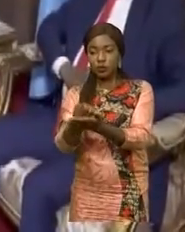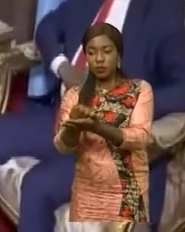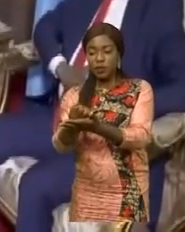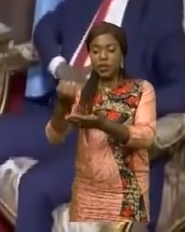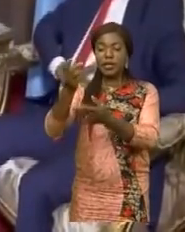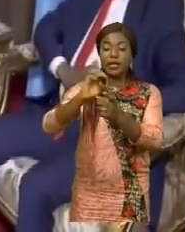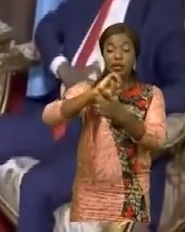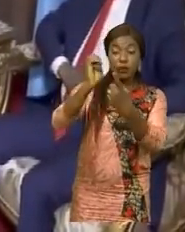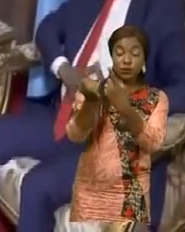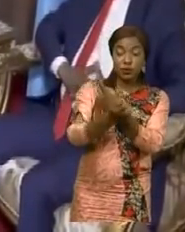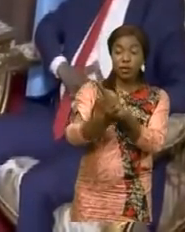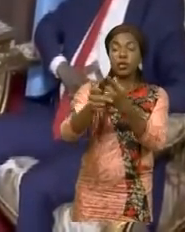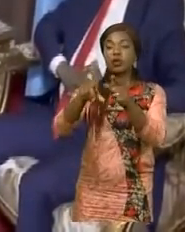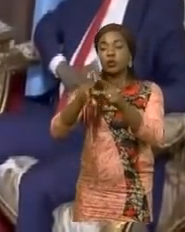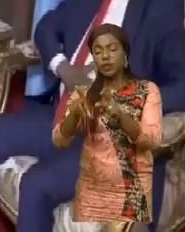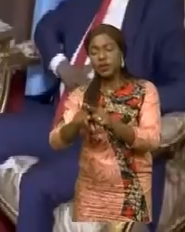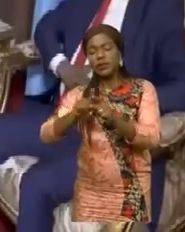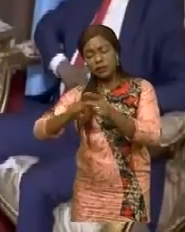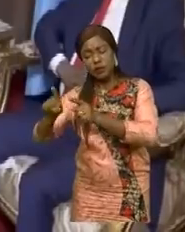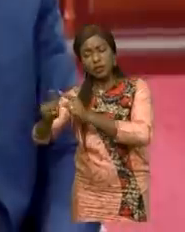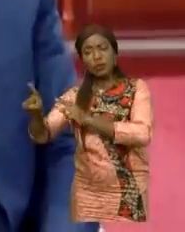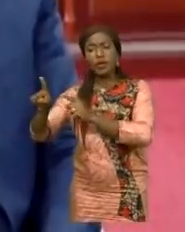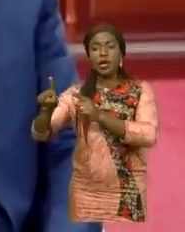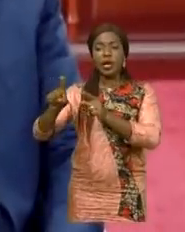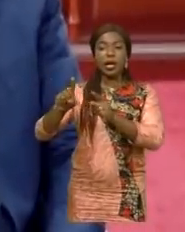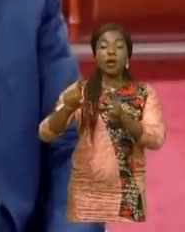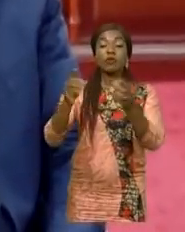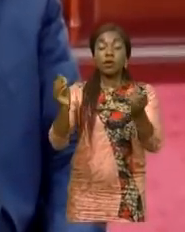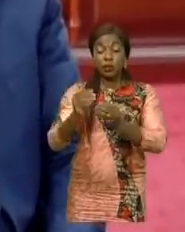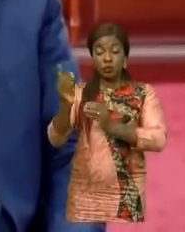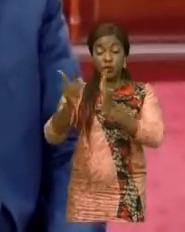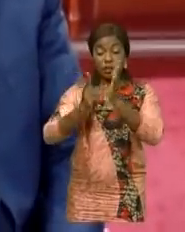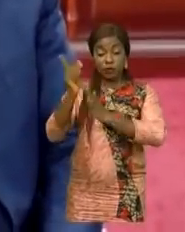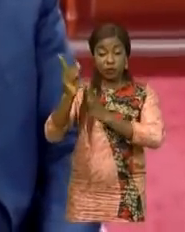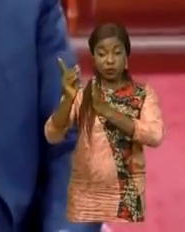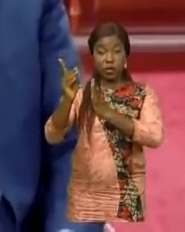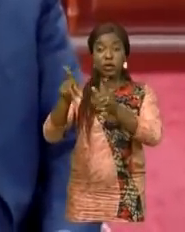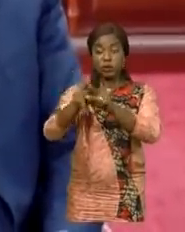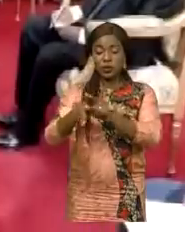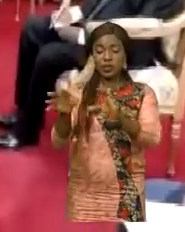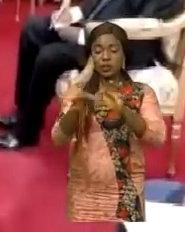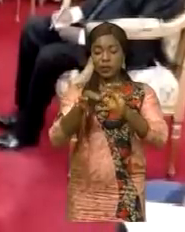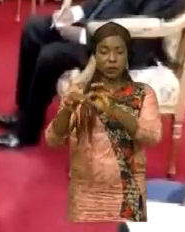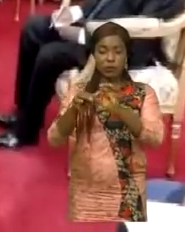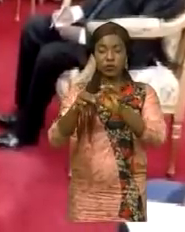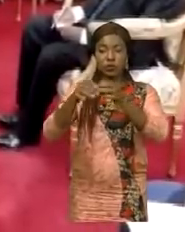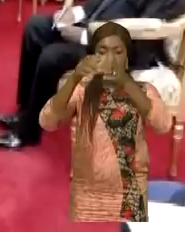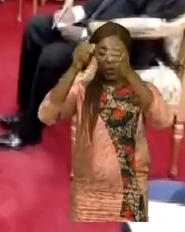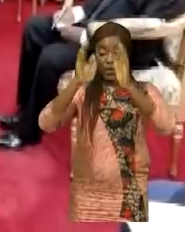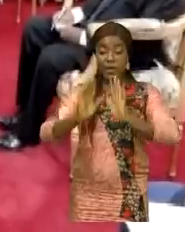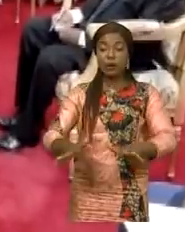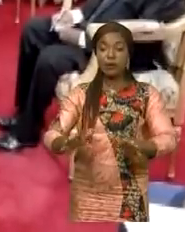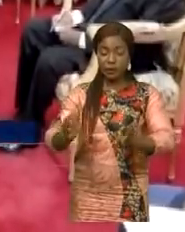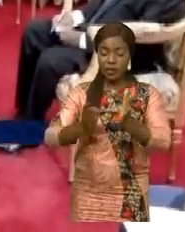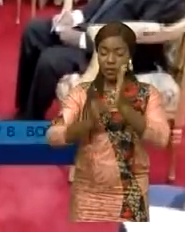et bien d'autres domaines en tout 1 2veloppement notre partenariat nous serons ainsi en mesure de développer nos relations